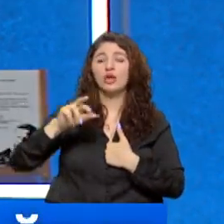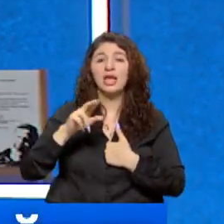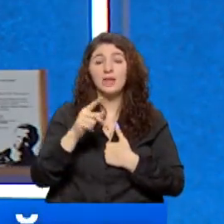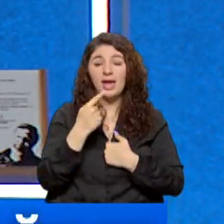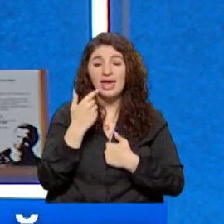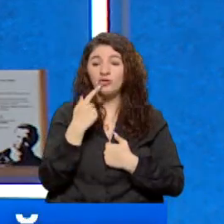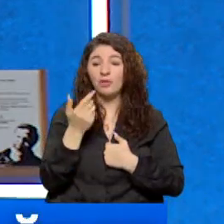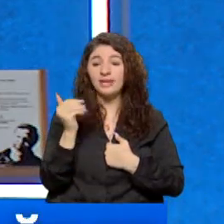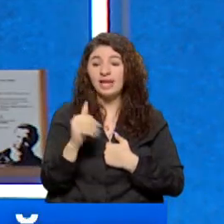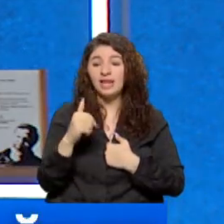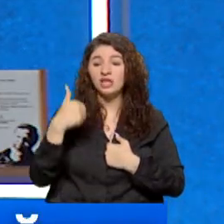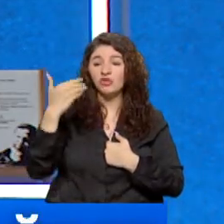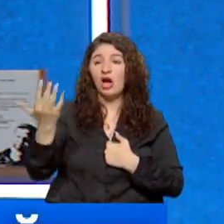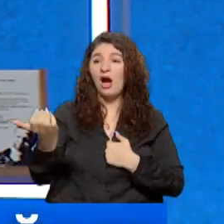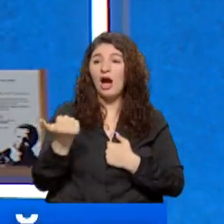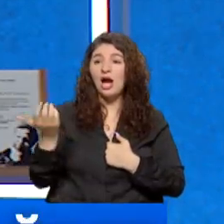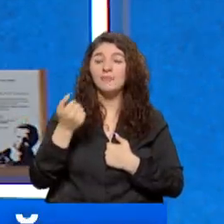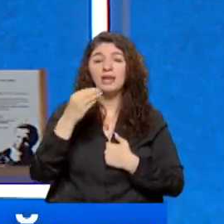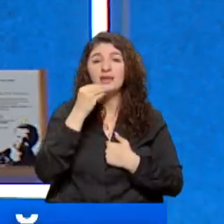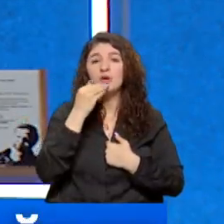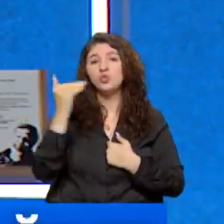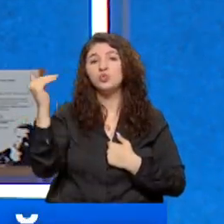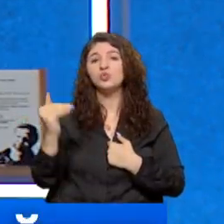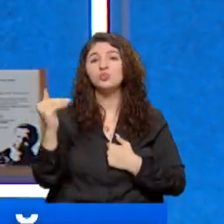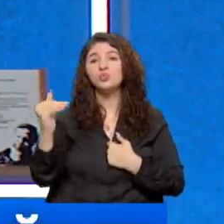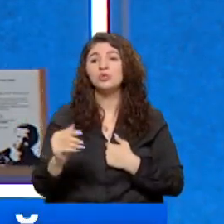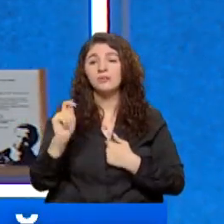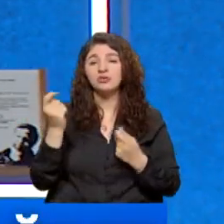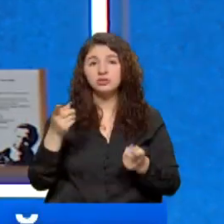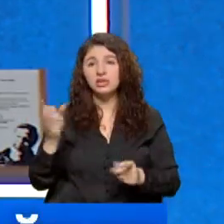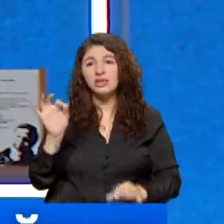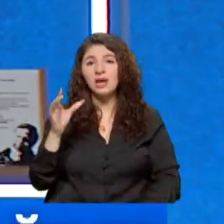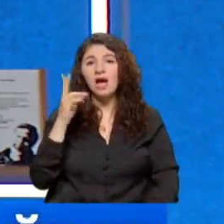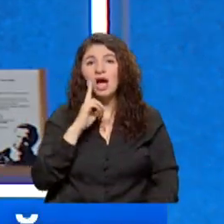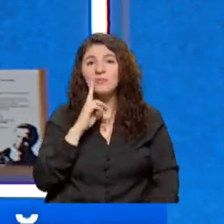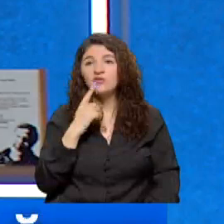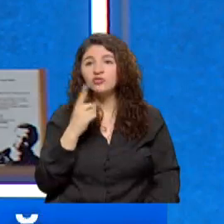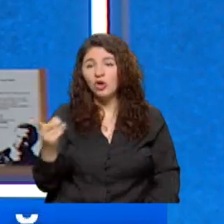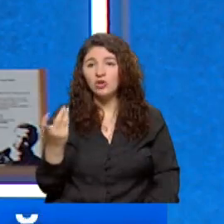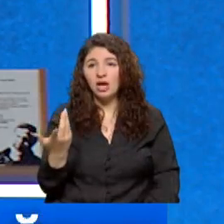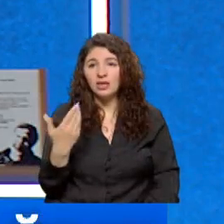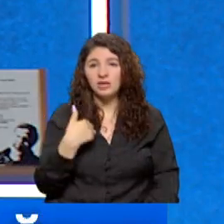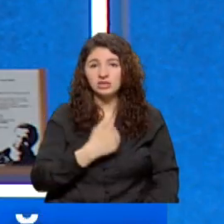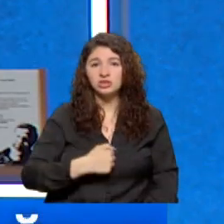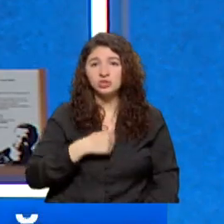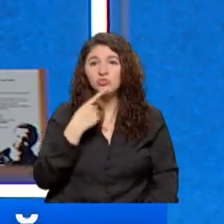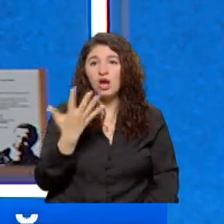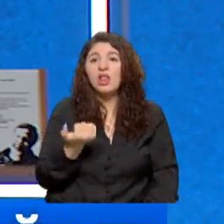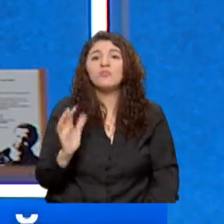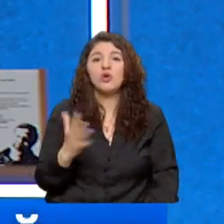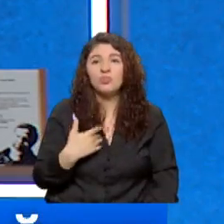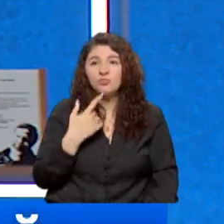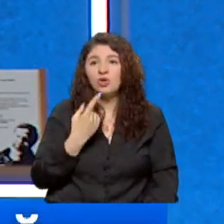kadar gelen ithalatla gıdayı ucuz atmaya çalışan Şimdi mi hanımefendi söylüyor kızgınım diyor